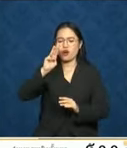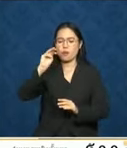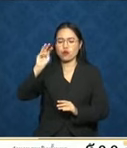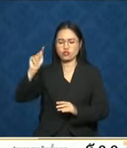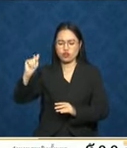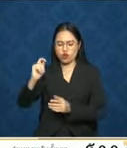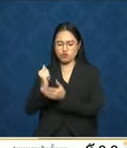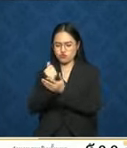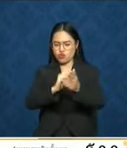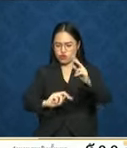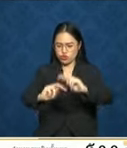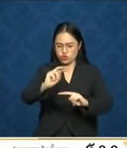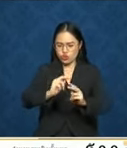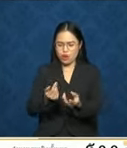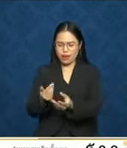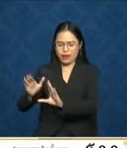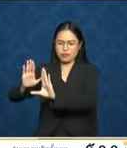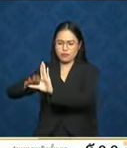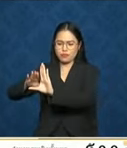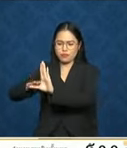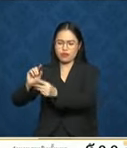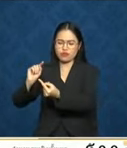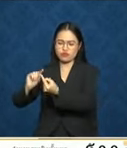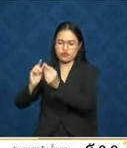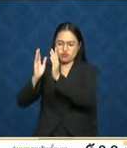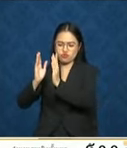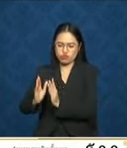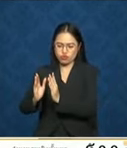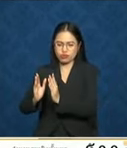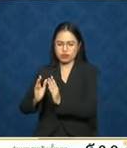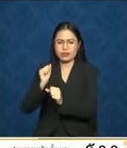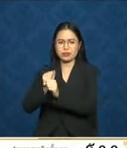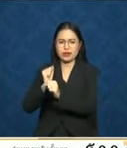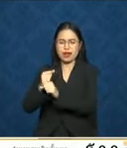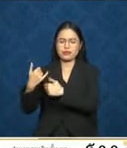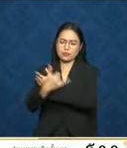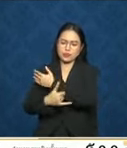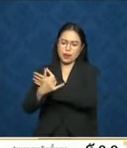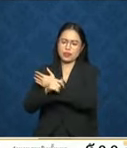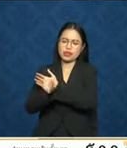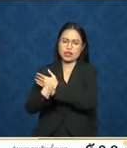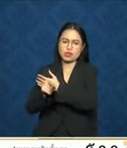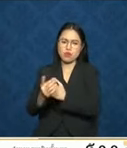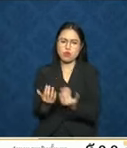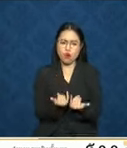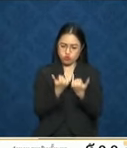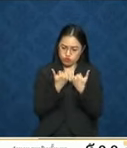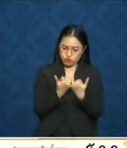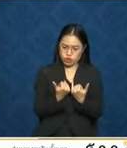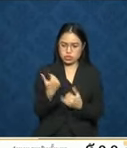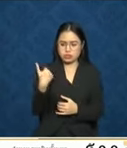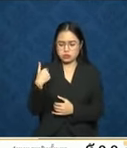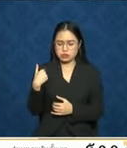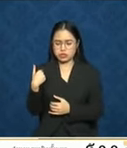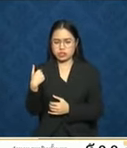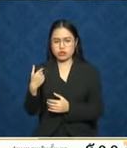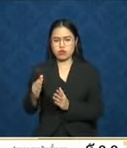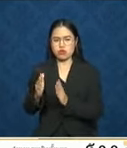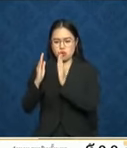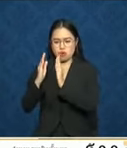อบระบบการขึ้นทะเบียนว่ามีช่องทางที่ชอบฉนไหมเพราะจะเห็นได้ว่าขณะนี้มีแรงงานที่